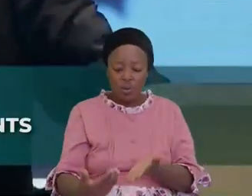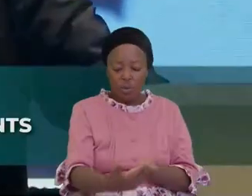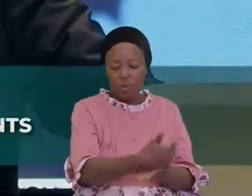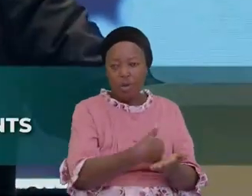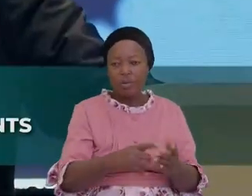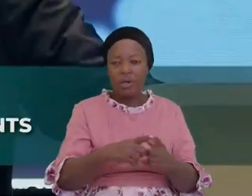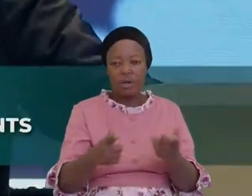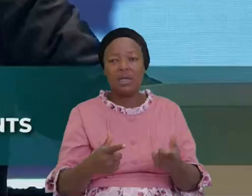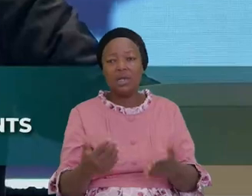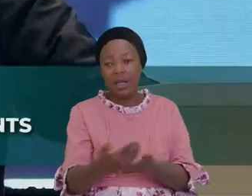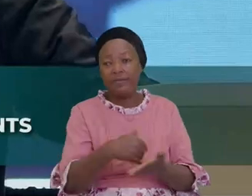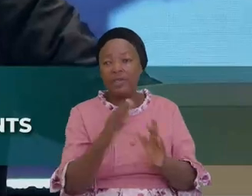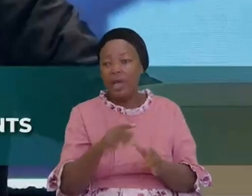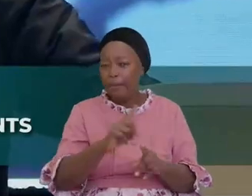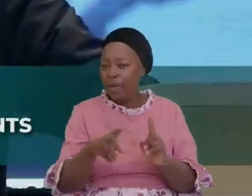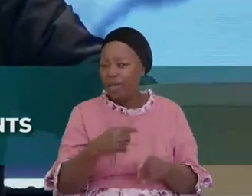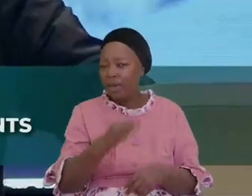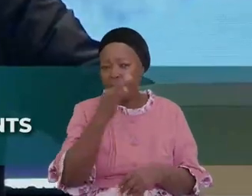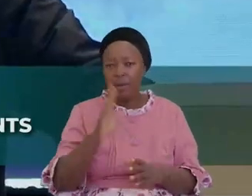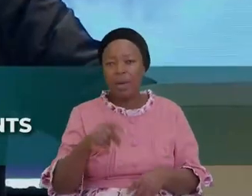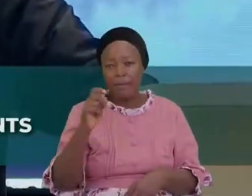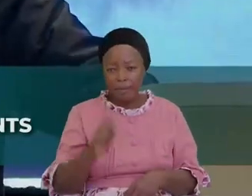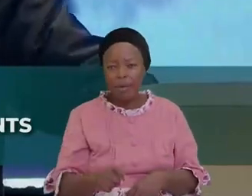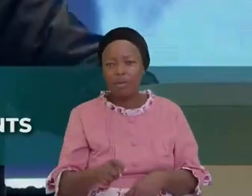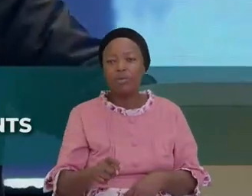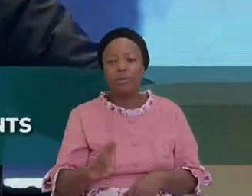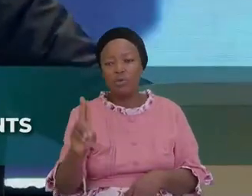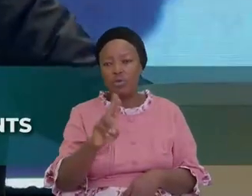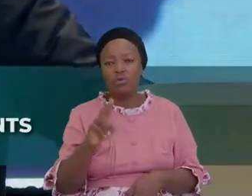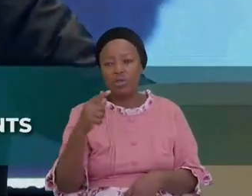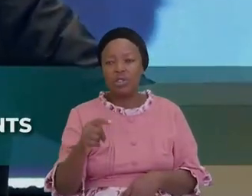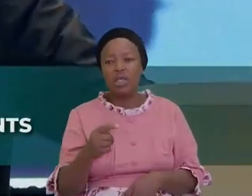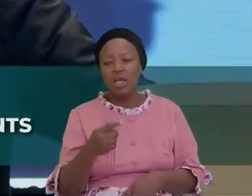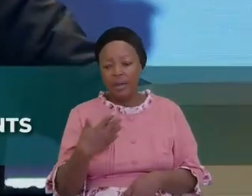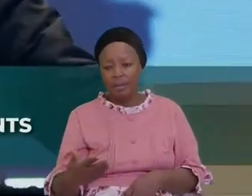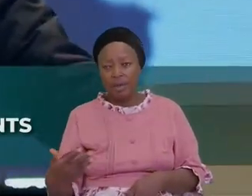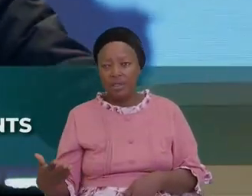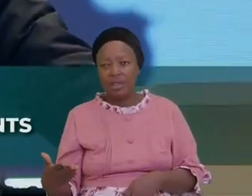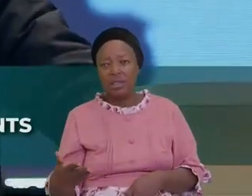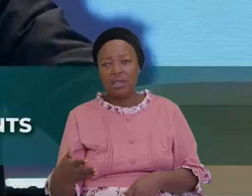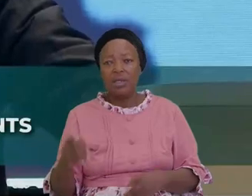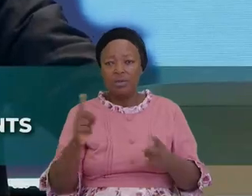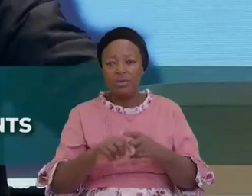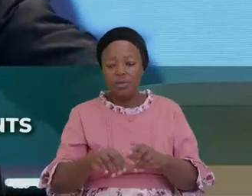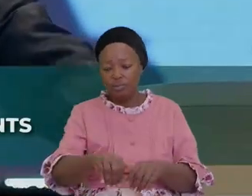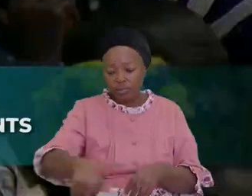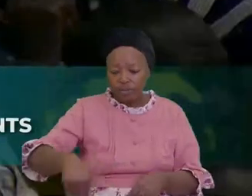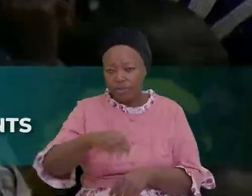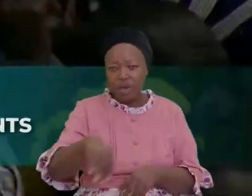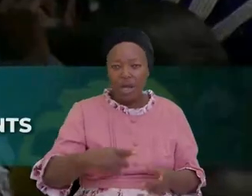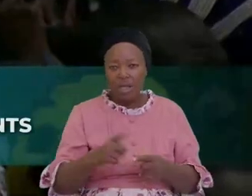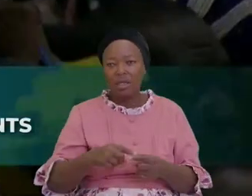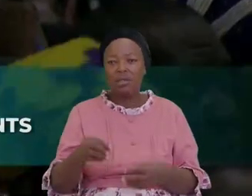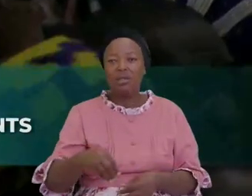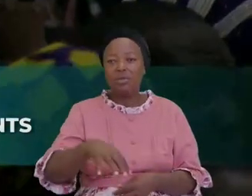moisson. Mais le cultivateur doit utiliser l'instrument pour labourer et pour